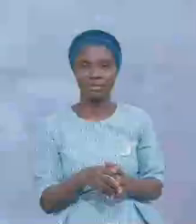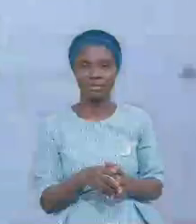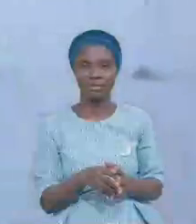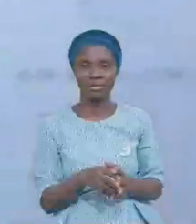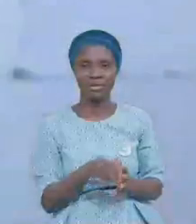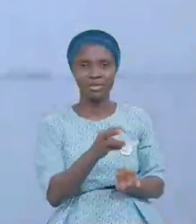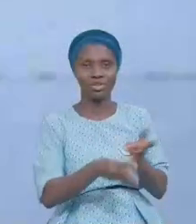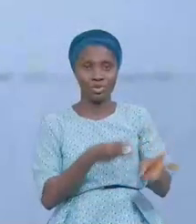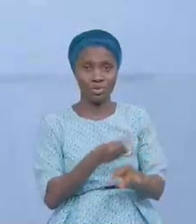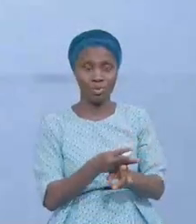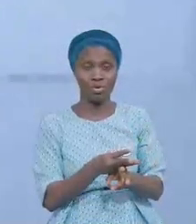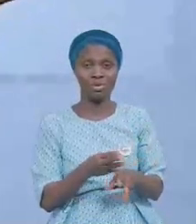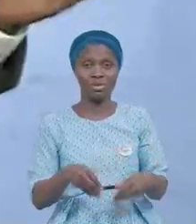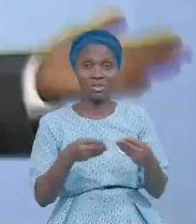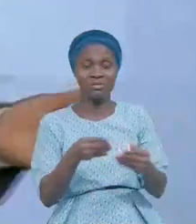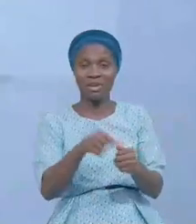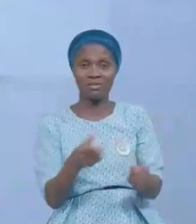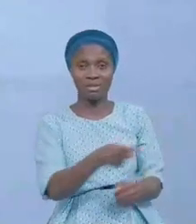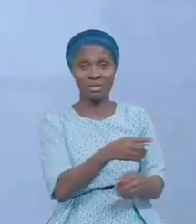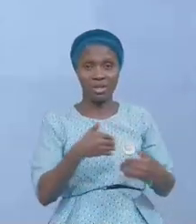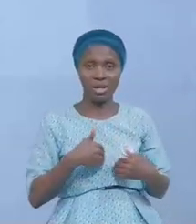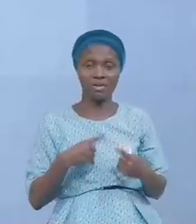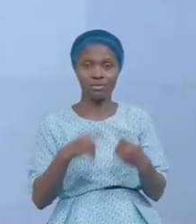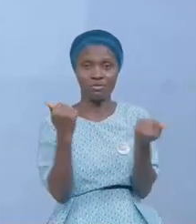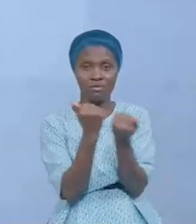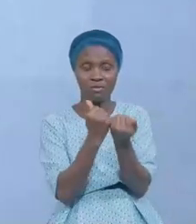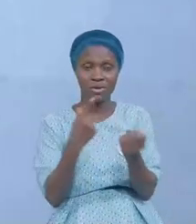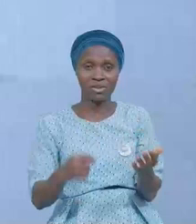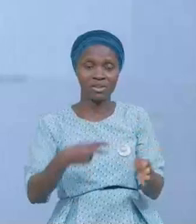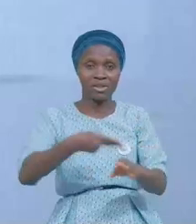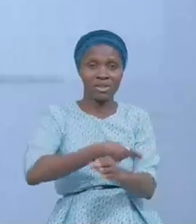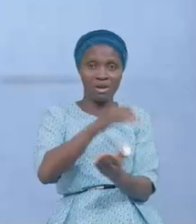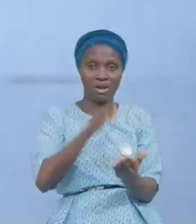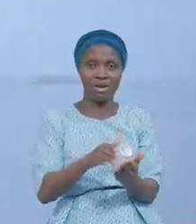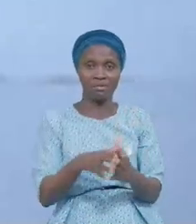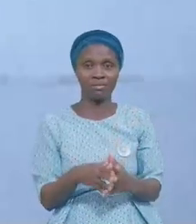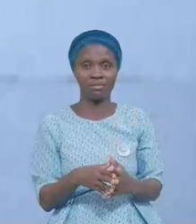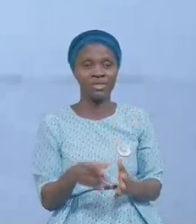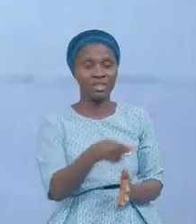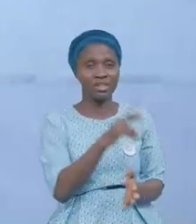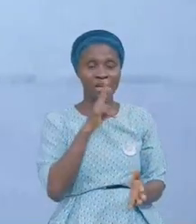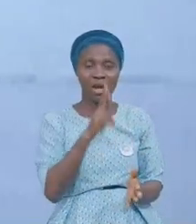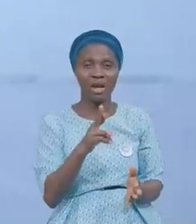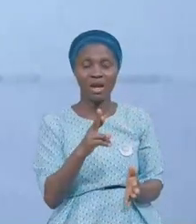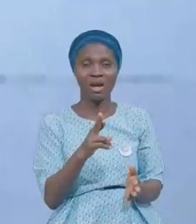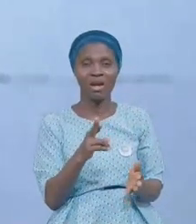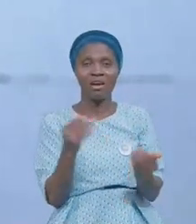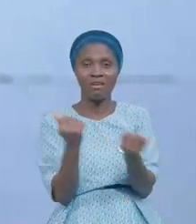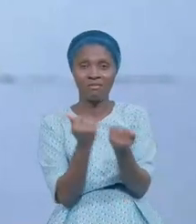un combat qui est perdu d'avance, et l'agneau les vaincra,